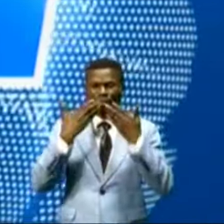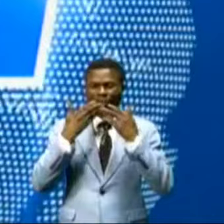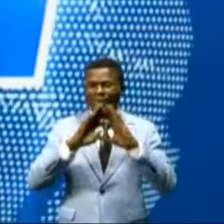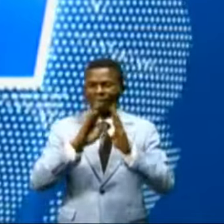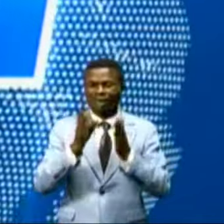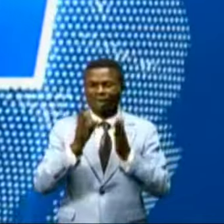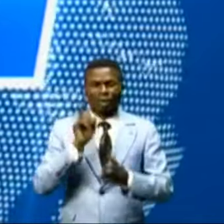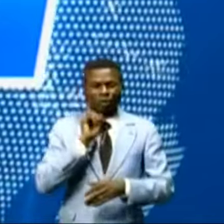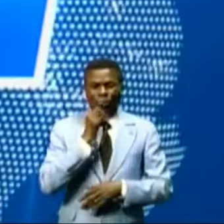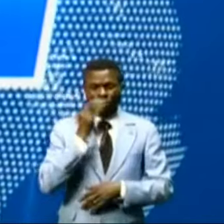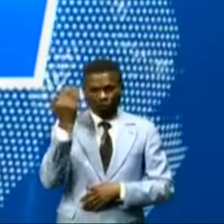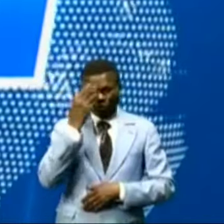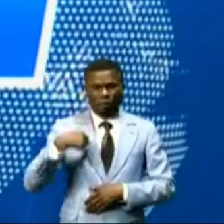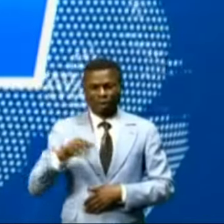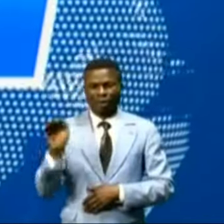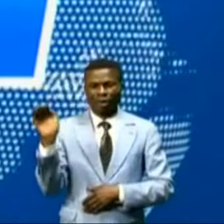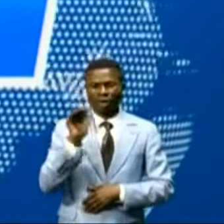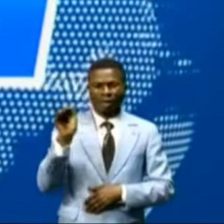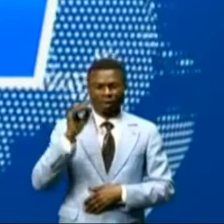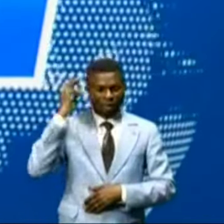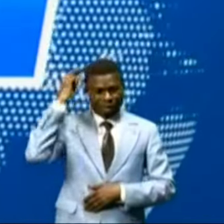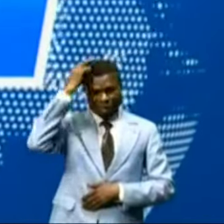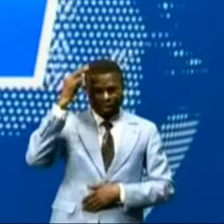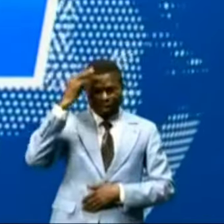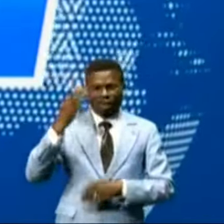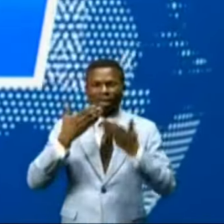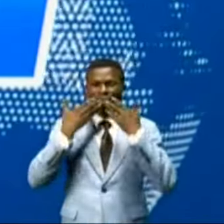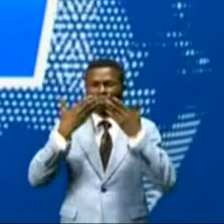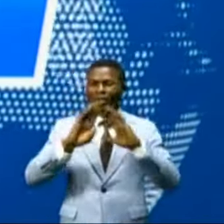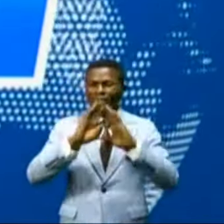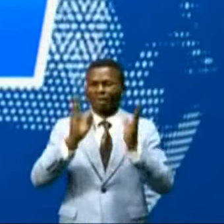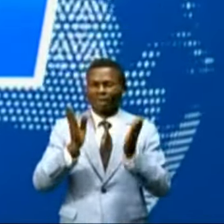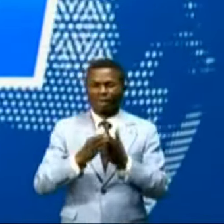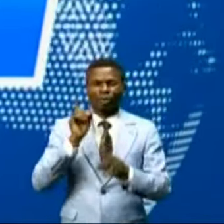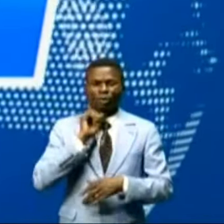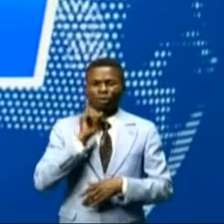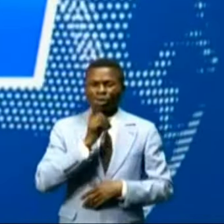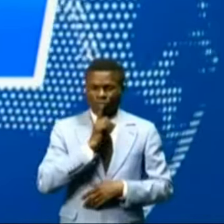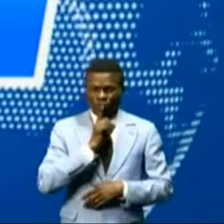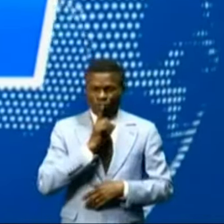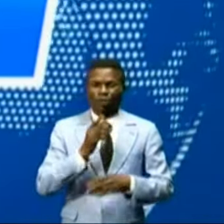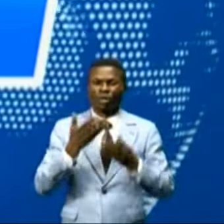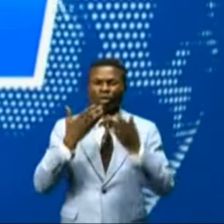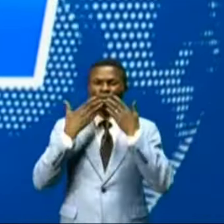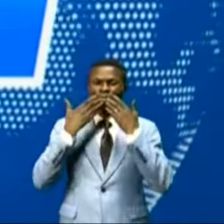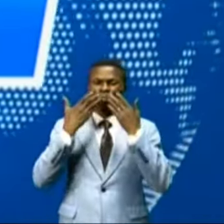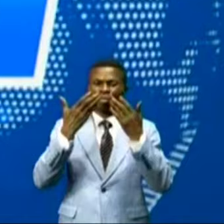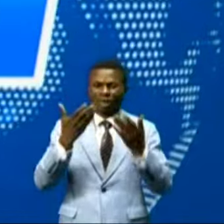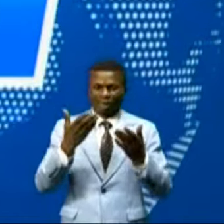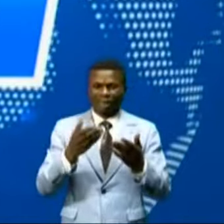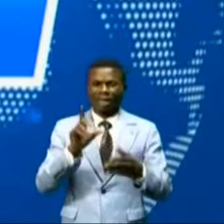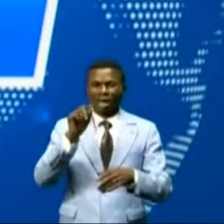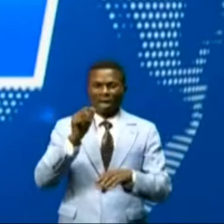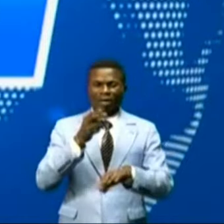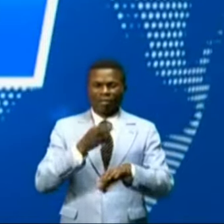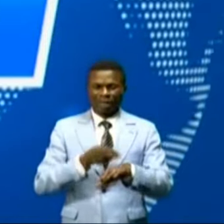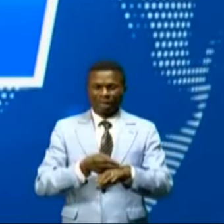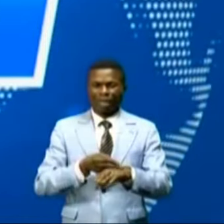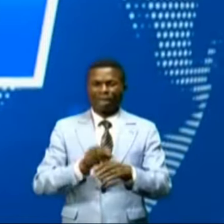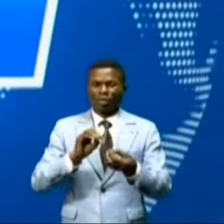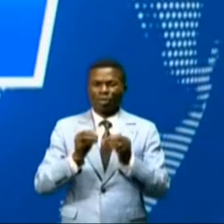pour la grande édition de 20h. Dans l'entretemps, n'oubliez pas surtout de visiter notre site